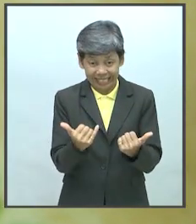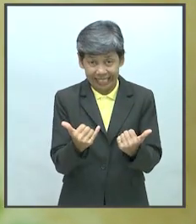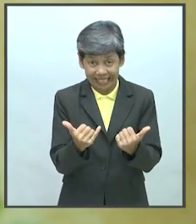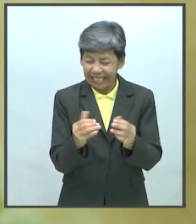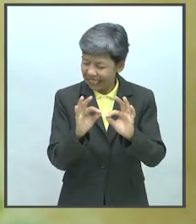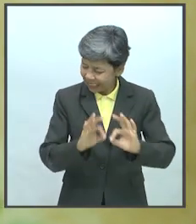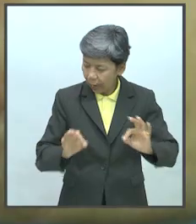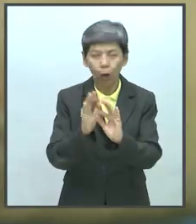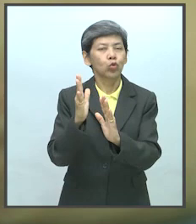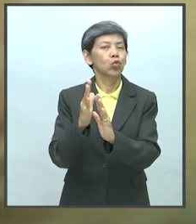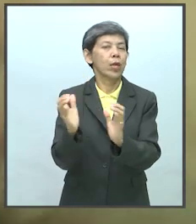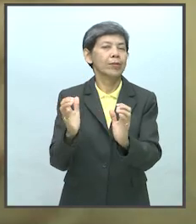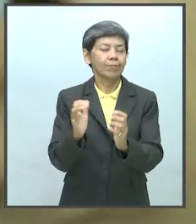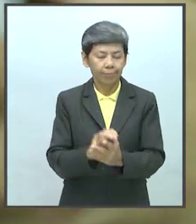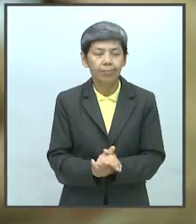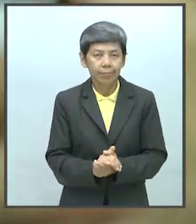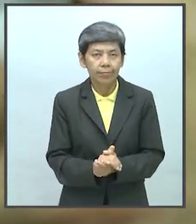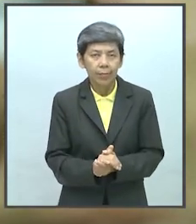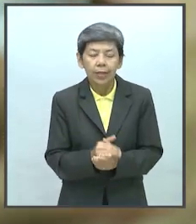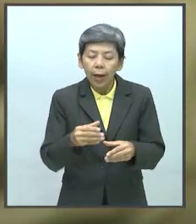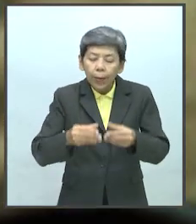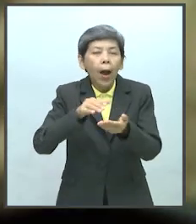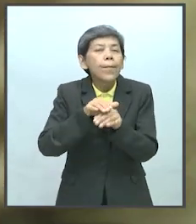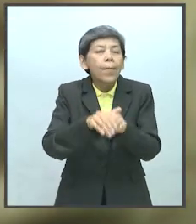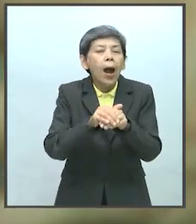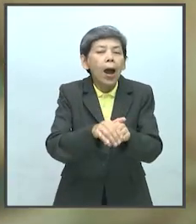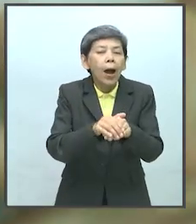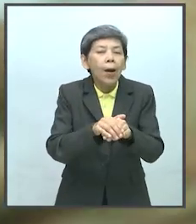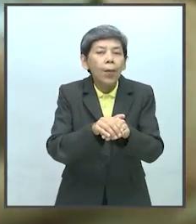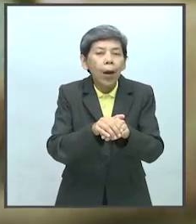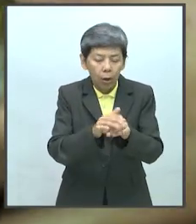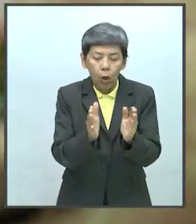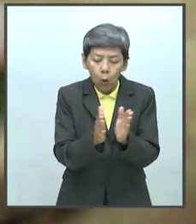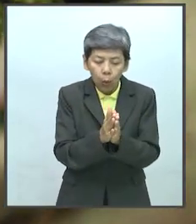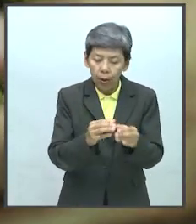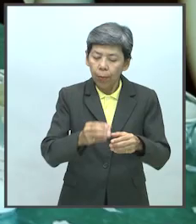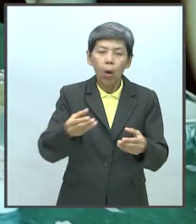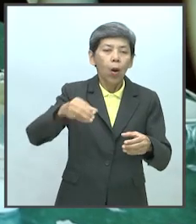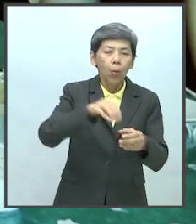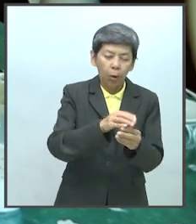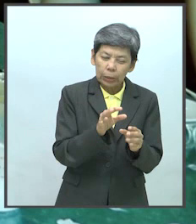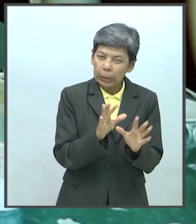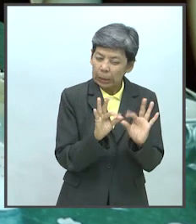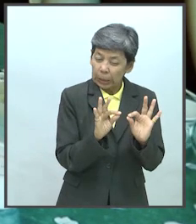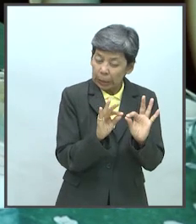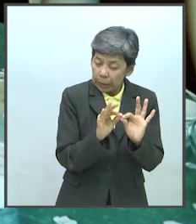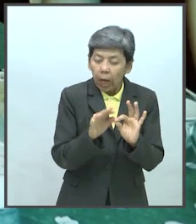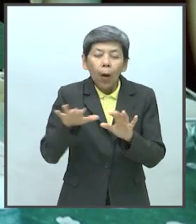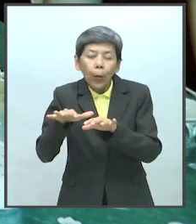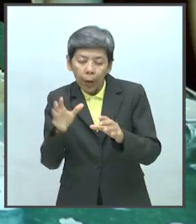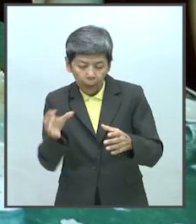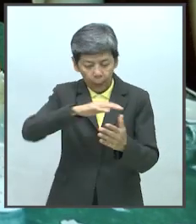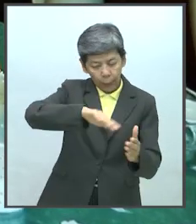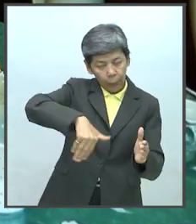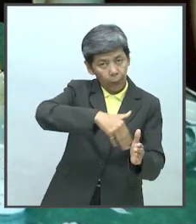ทุเรียนนะครับก็ใช้เป็นกะทินะครับก็เป็นหัวและหางรวมกัน หัวและหางรวมกันนะคะ ครับก็ใส่ลงไปนะฮะ ลงไป